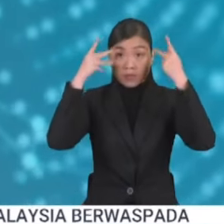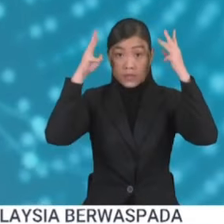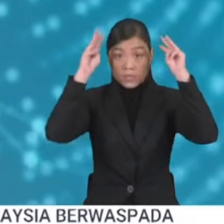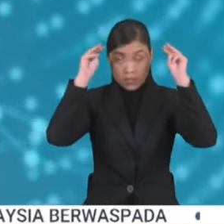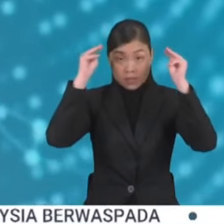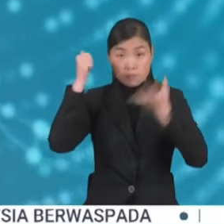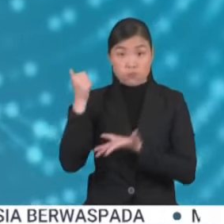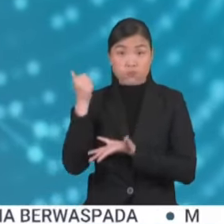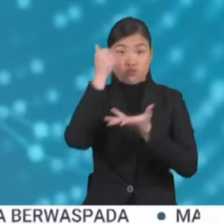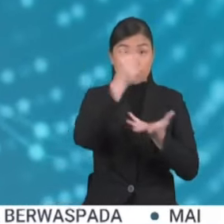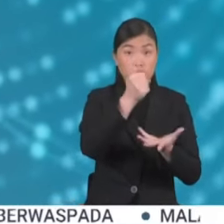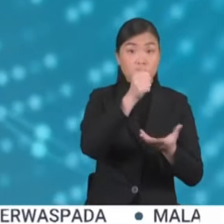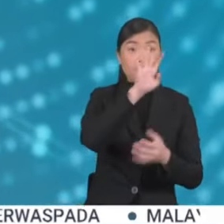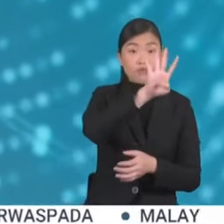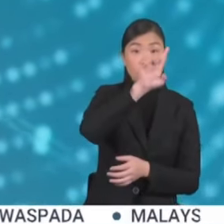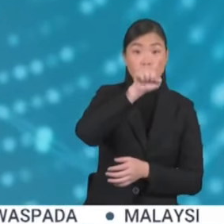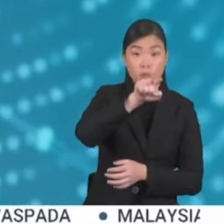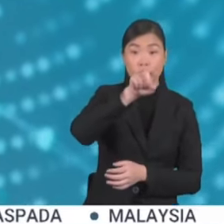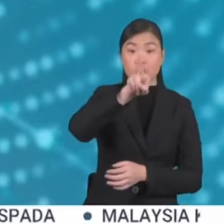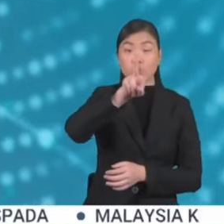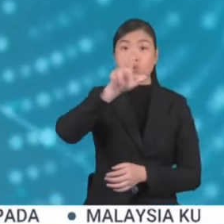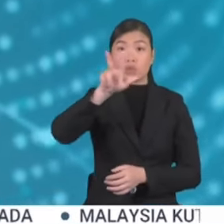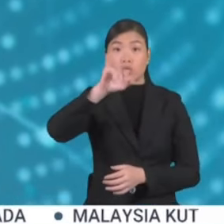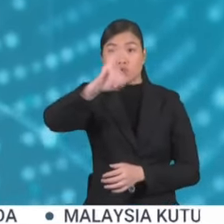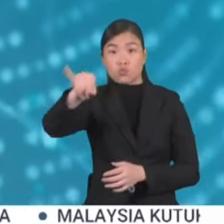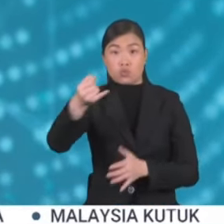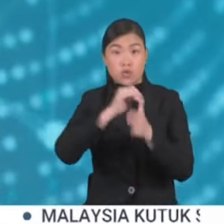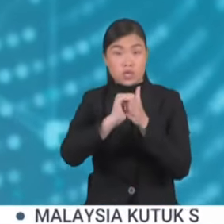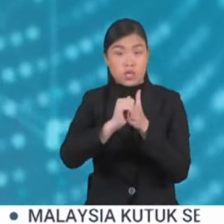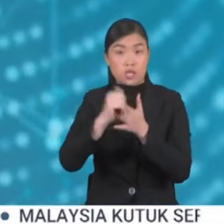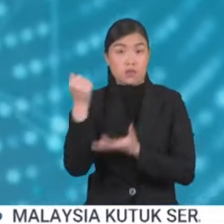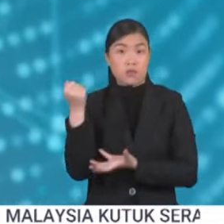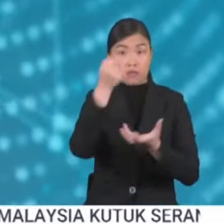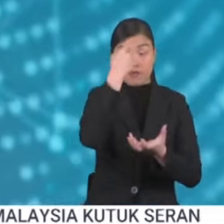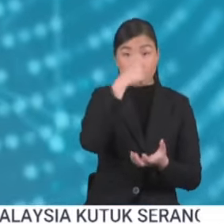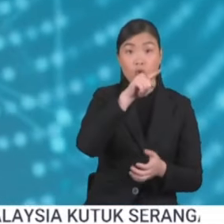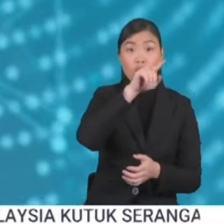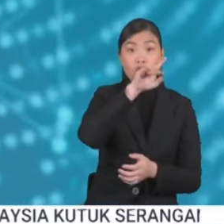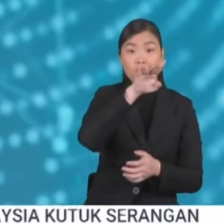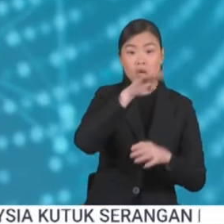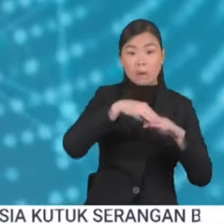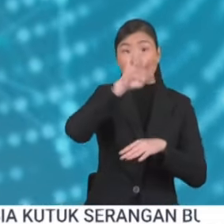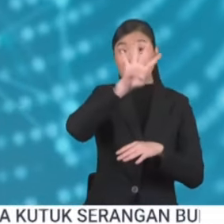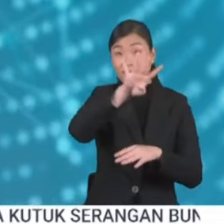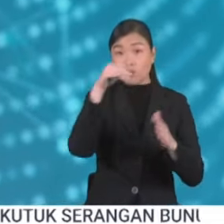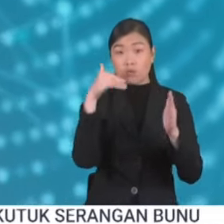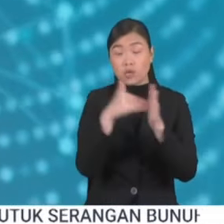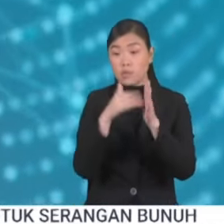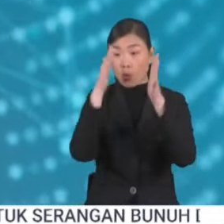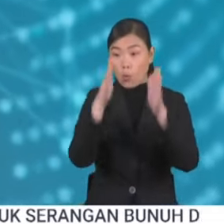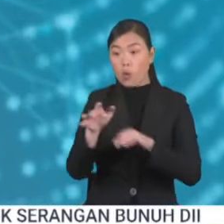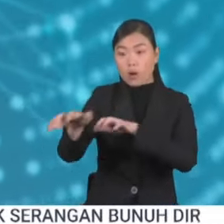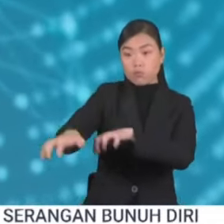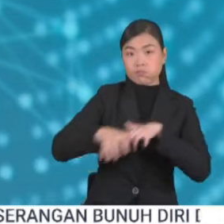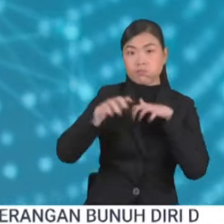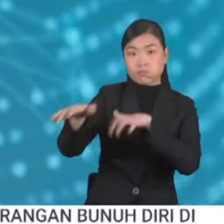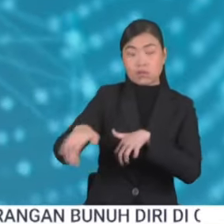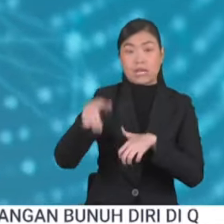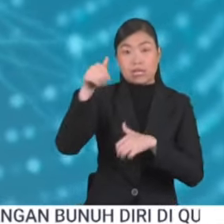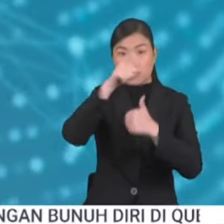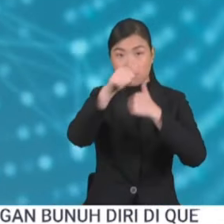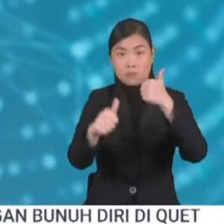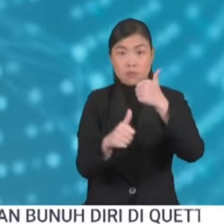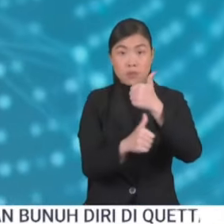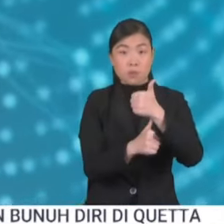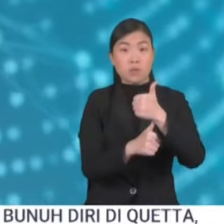sumbangan ihsan Perdana Menteri berjumlah 4.23 juta ringgit diberi kepada 4,233 pesawah di